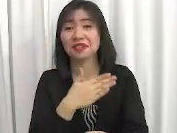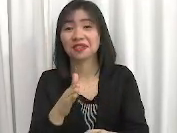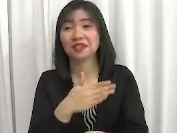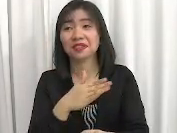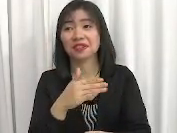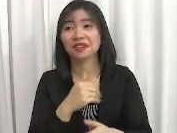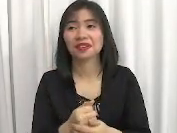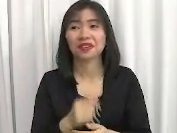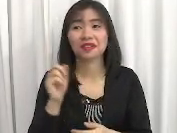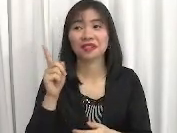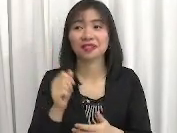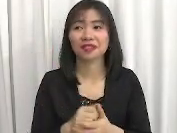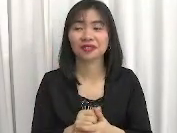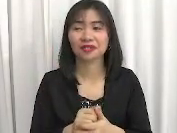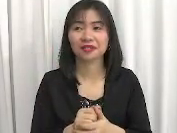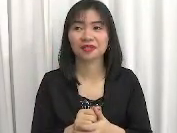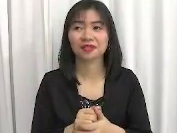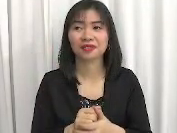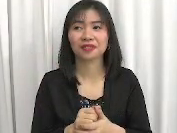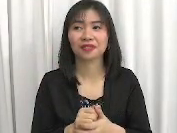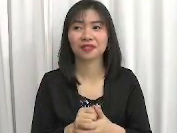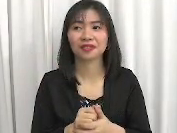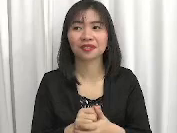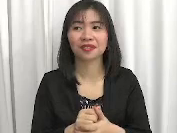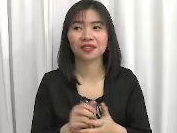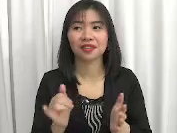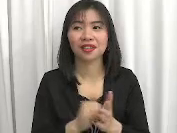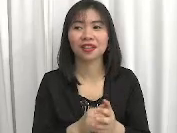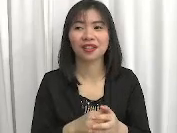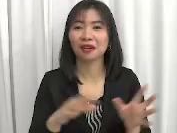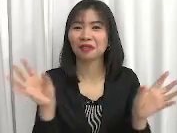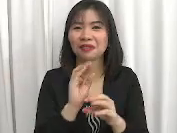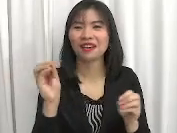siya. Nang wala sa tono.